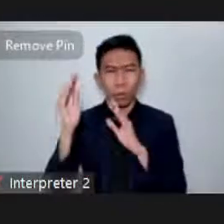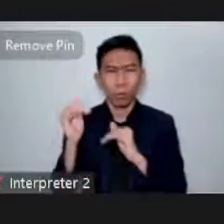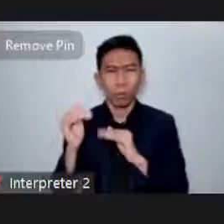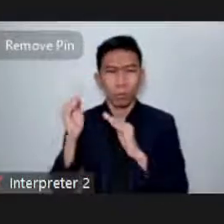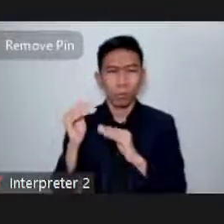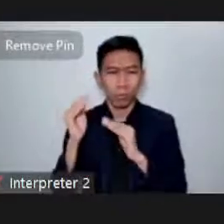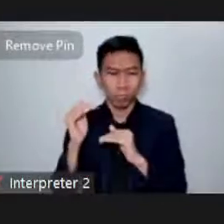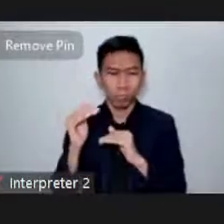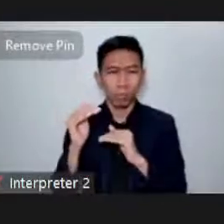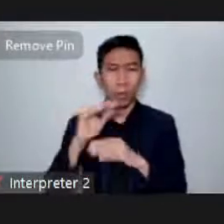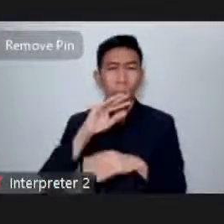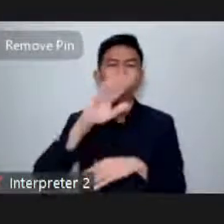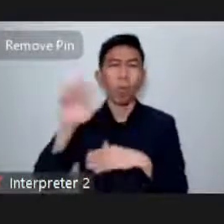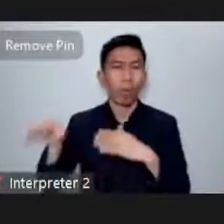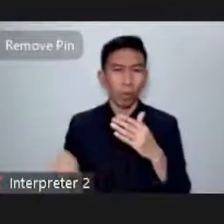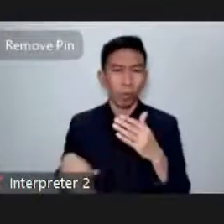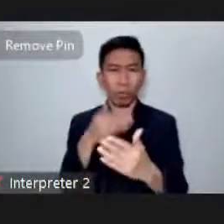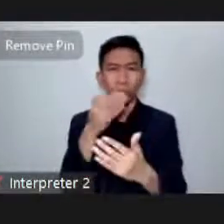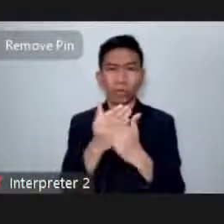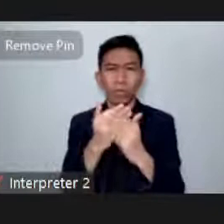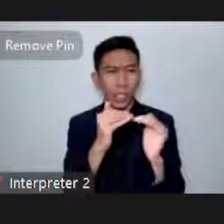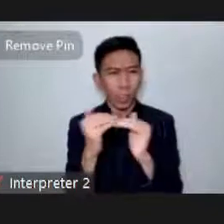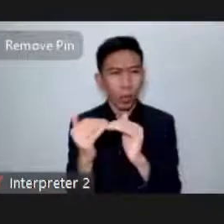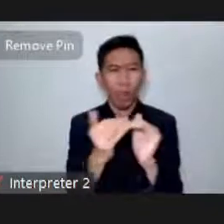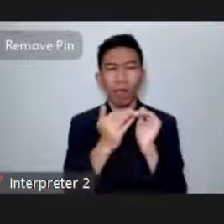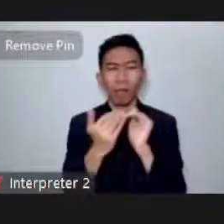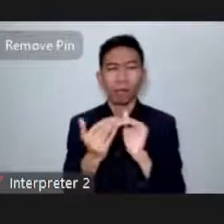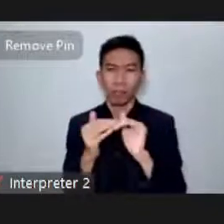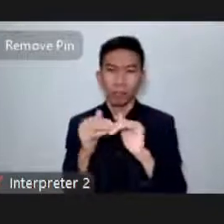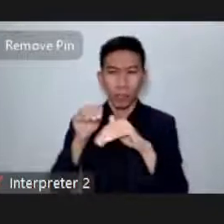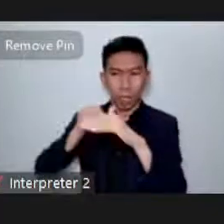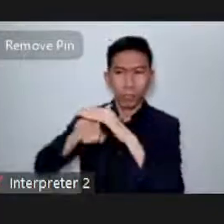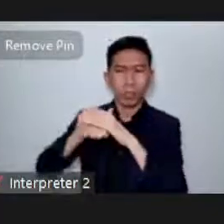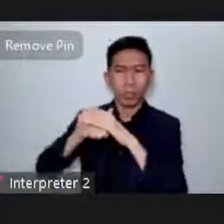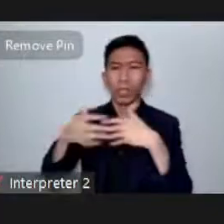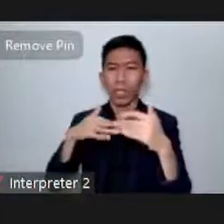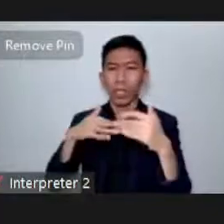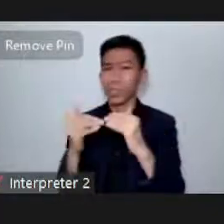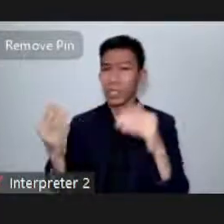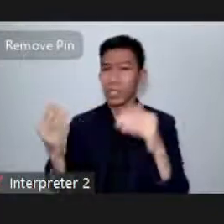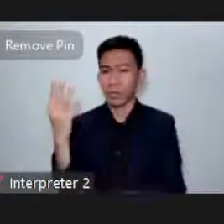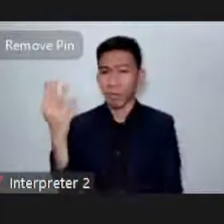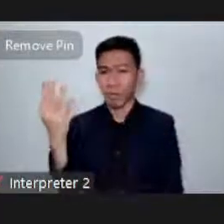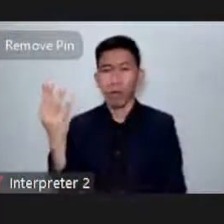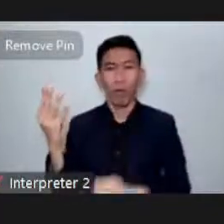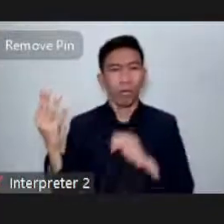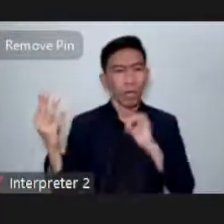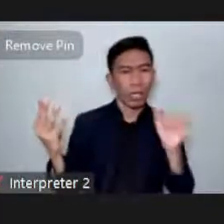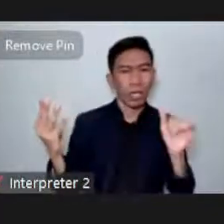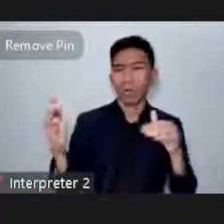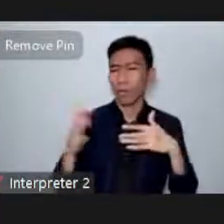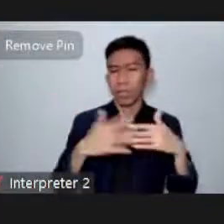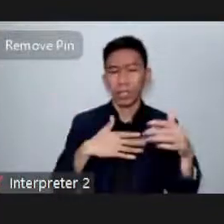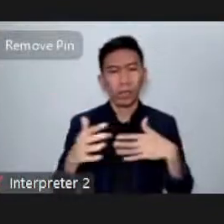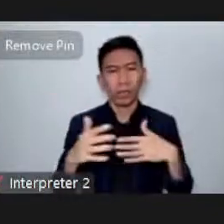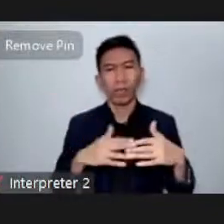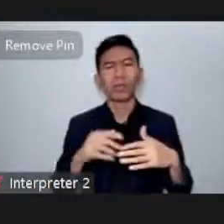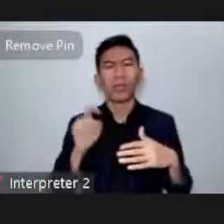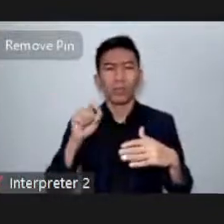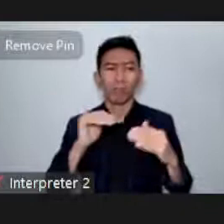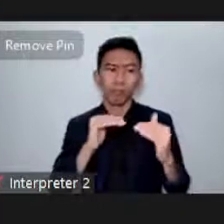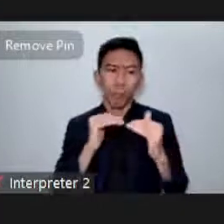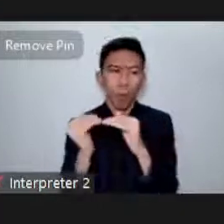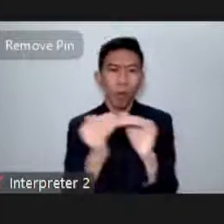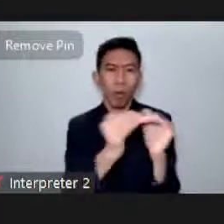sana lahat-lahat po ay matulungan, stage 4 man o hindi, para po